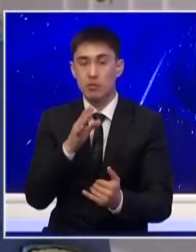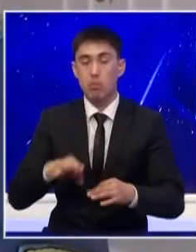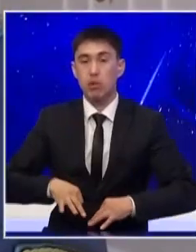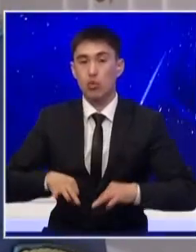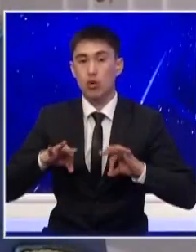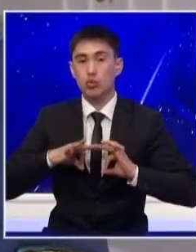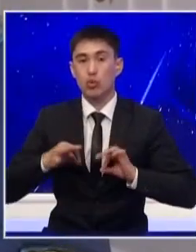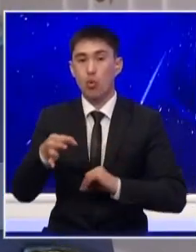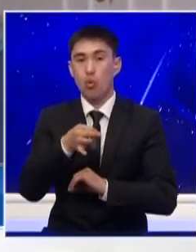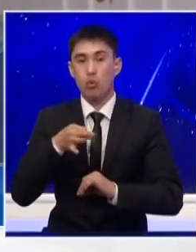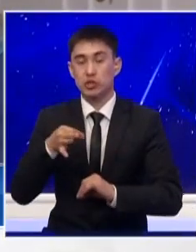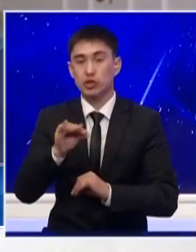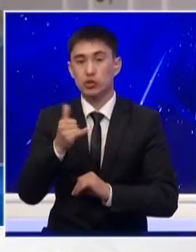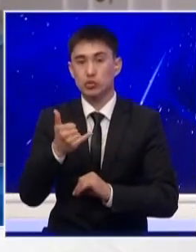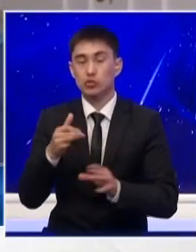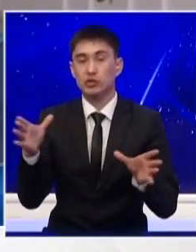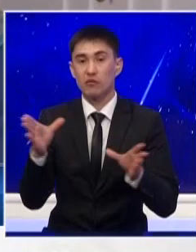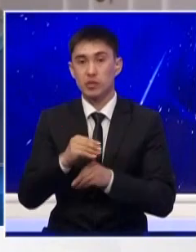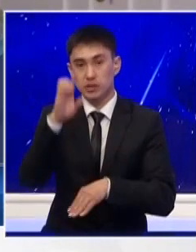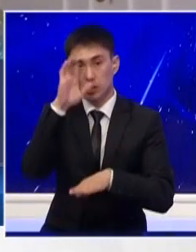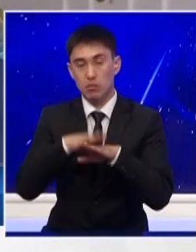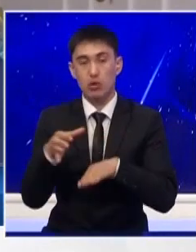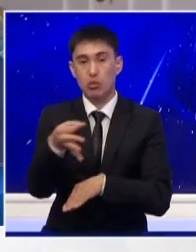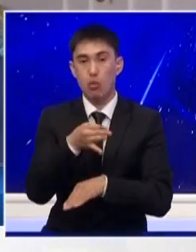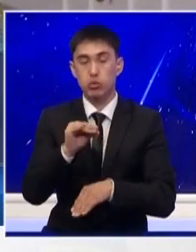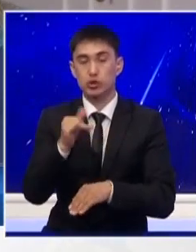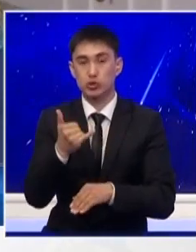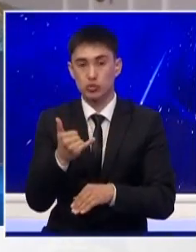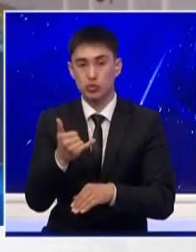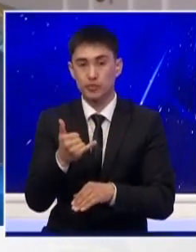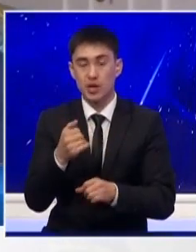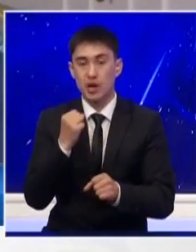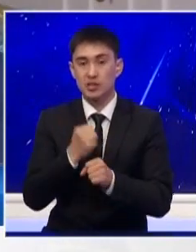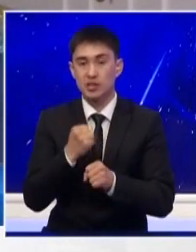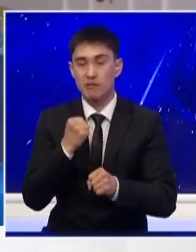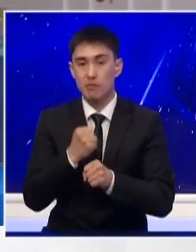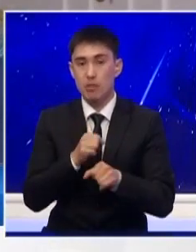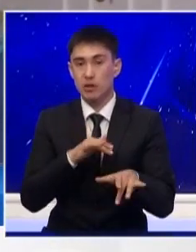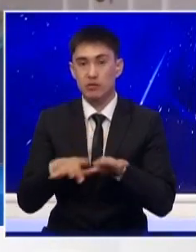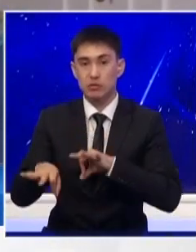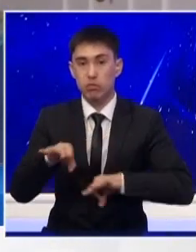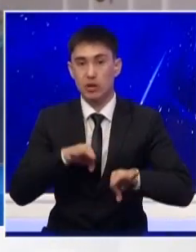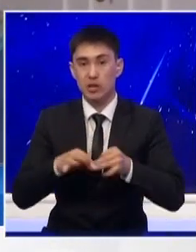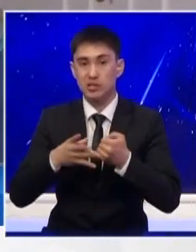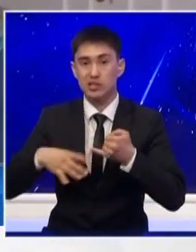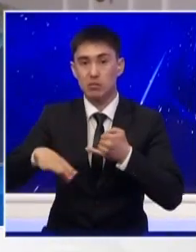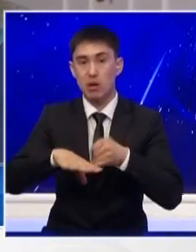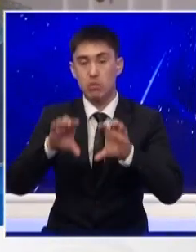ЖТСУ совместно акиматом области ЖТСУ разрабатывается проект «Земля по